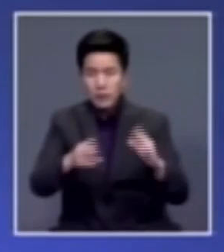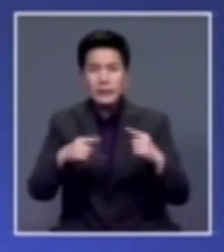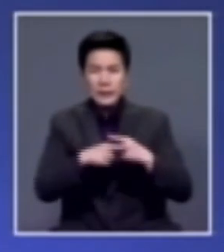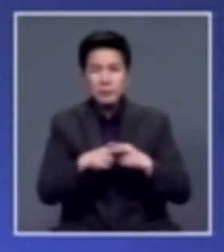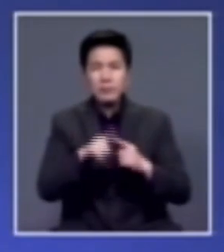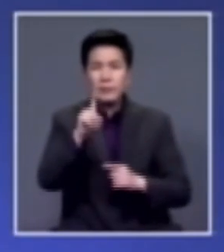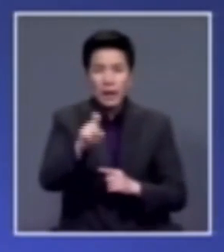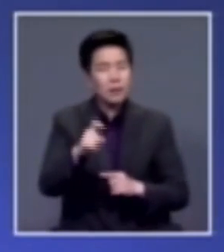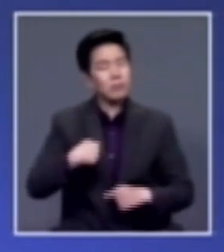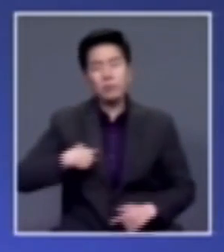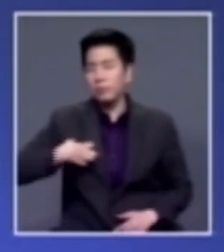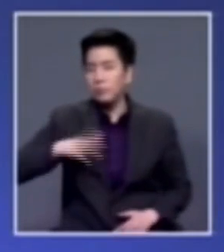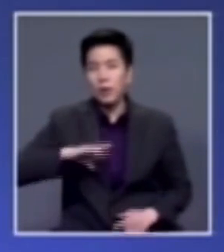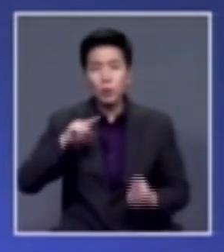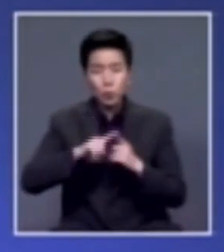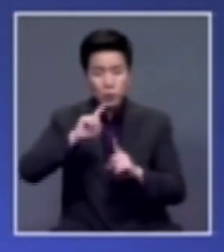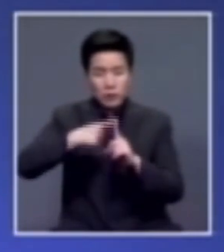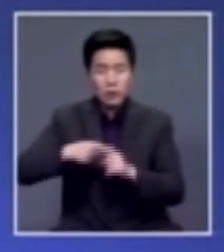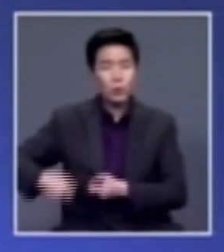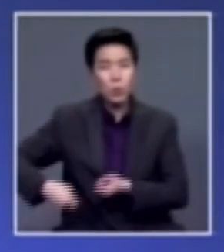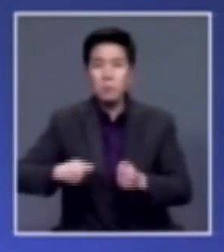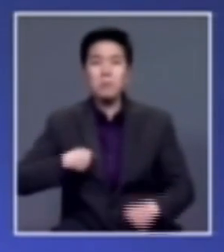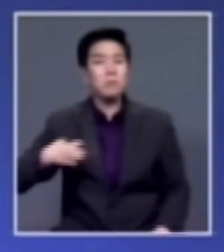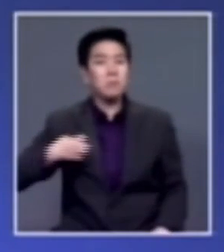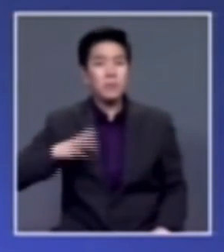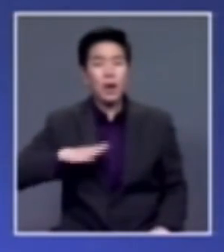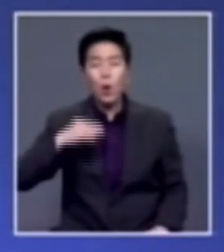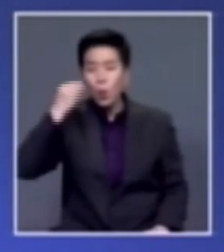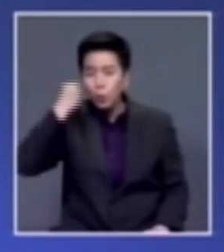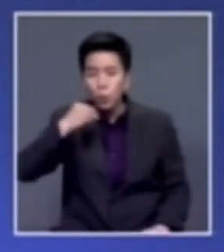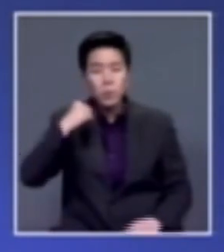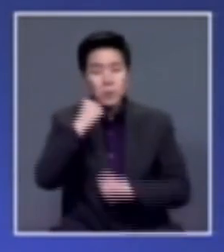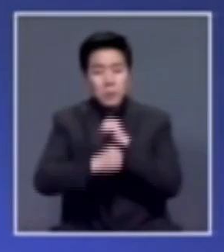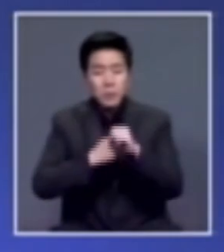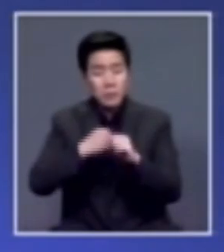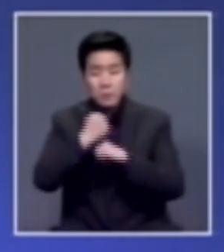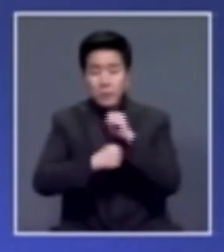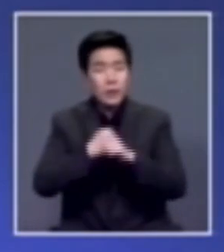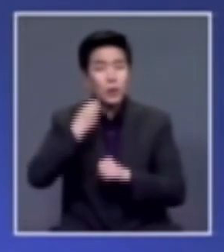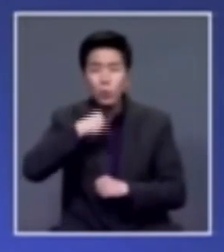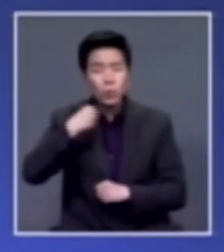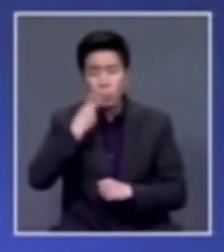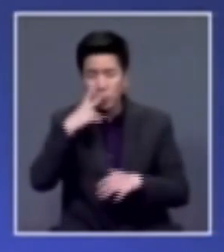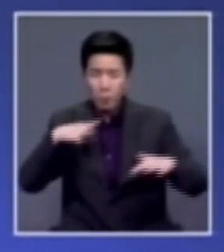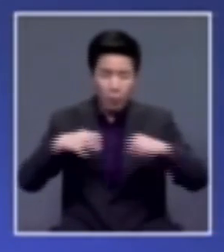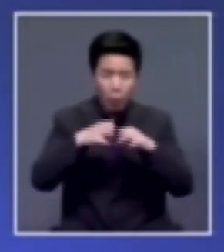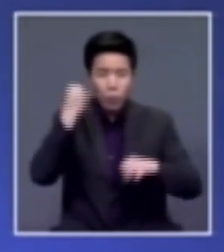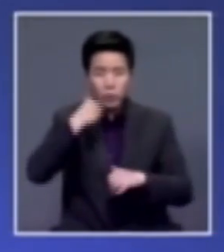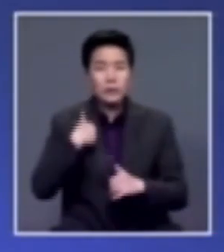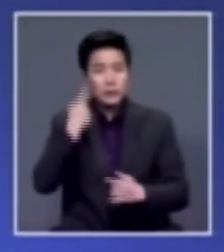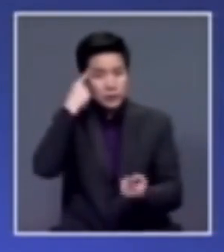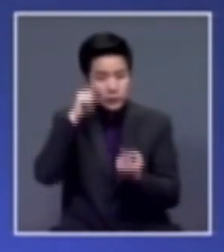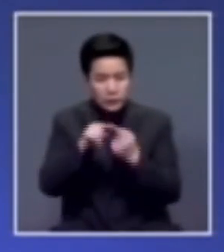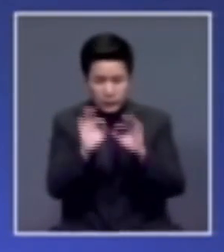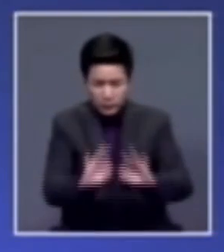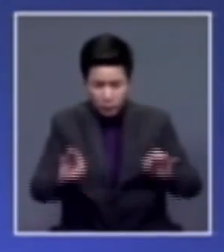จ็บสูญเสียนั้นคงไม่ใช่เฉพาะห่วงสงกรานต์อย่างเดียวในทุกวาระนะครับทั้งปีเนี่ยเรามียอดการสูญเสียจำนวนมากนะครับเผอิญเราไปให้ความสนใ